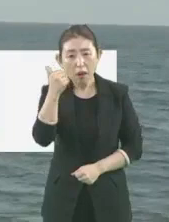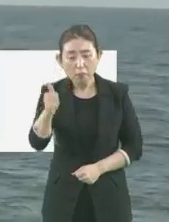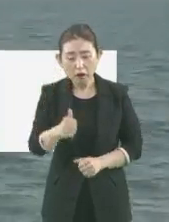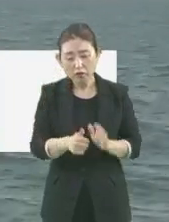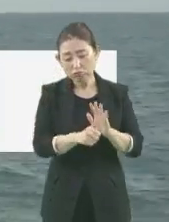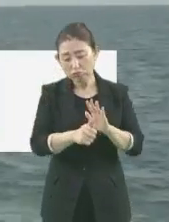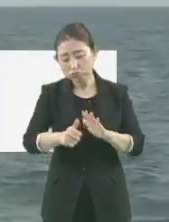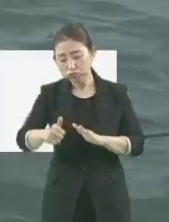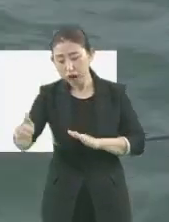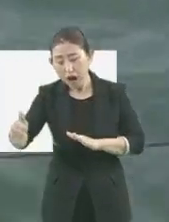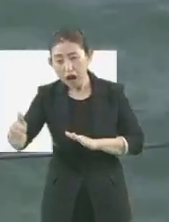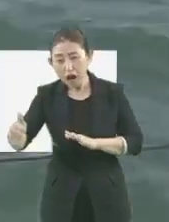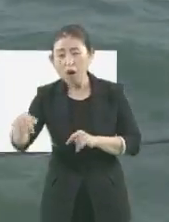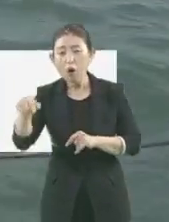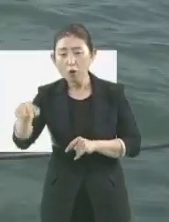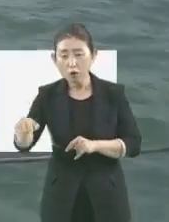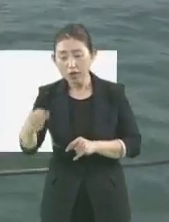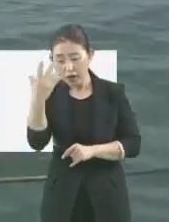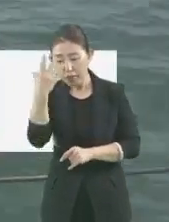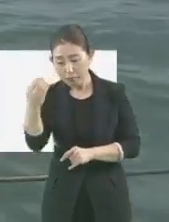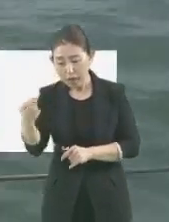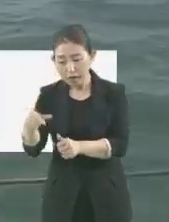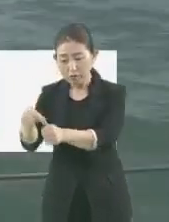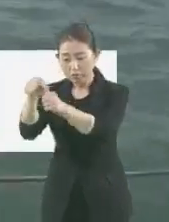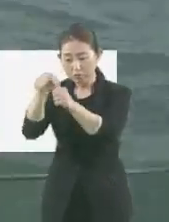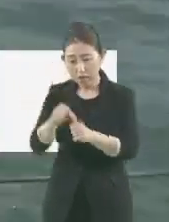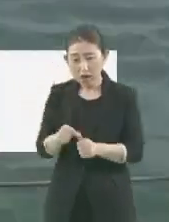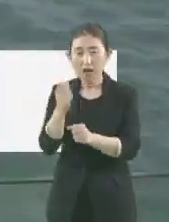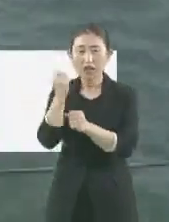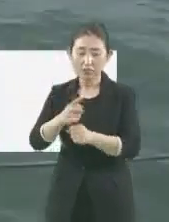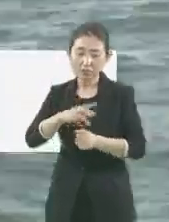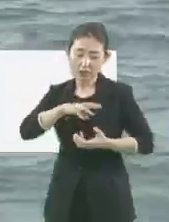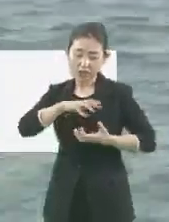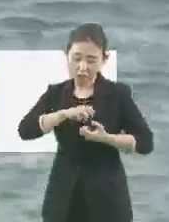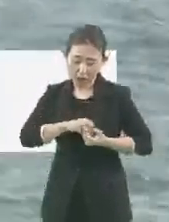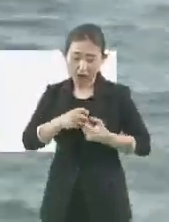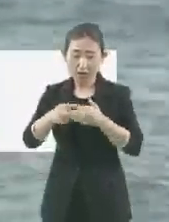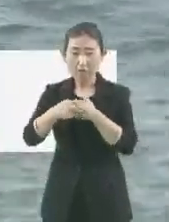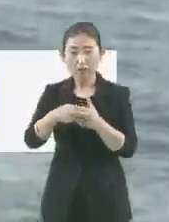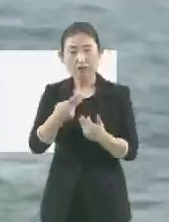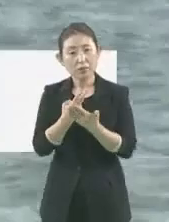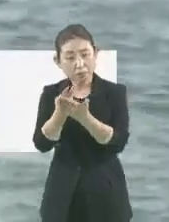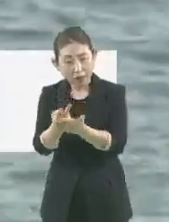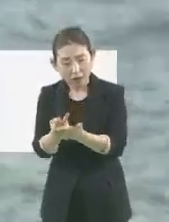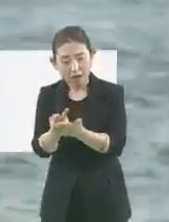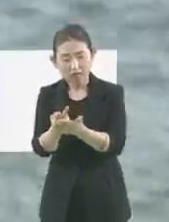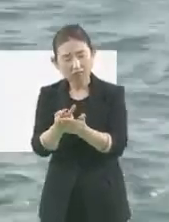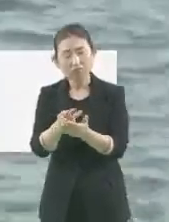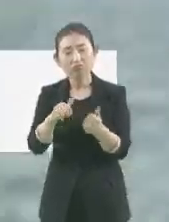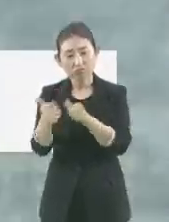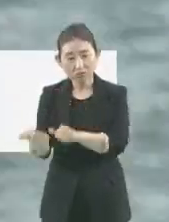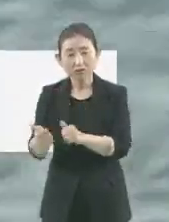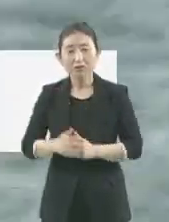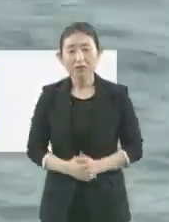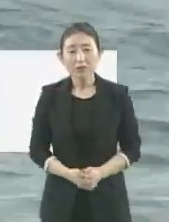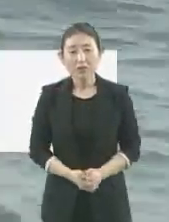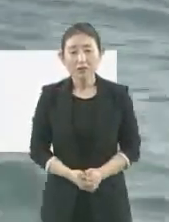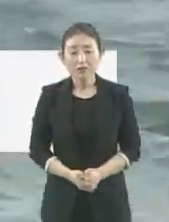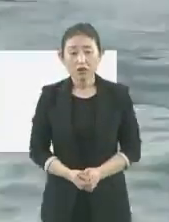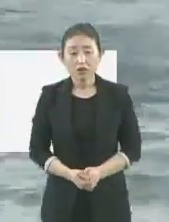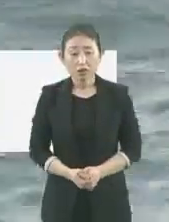1시간여만에 20에서 30 미터 떨어진 곳에 서 구조 됐고 심 정지 상태로 병원으로 옮겨졌지만 숨졌습니다